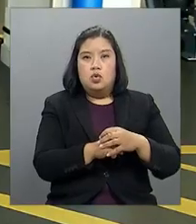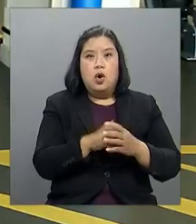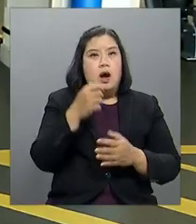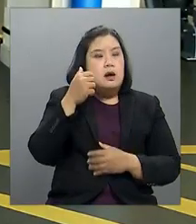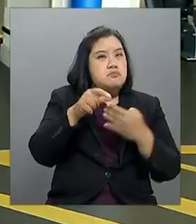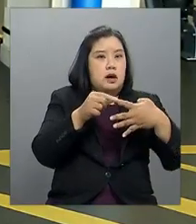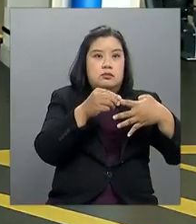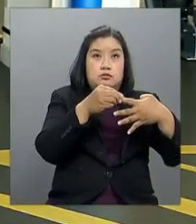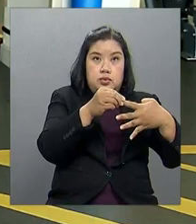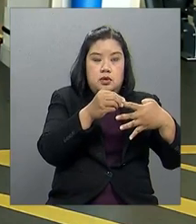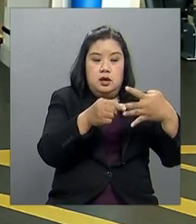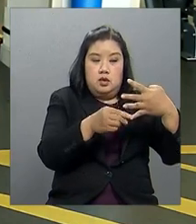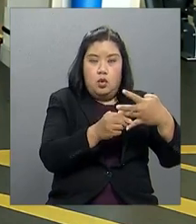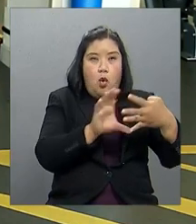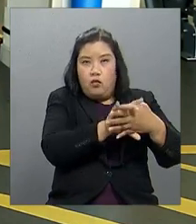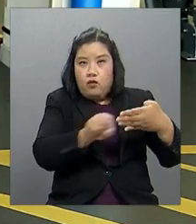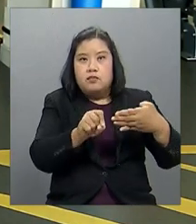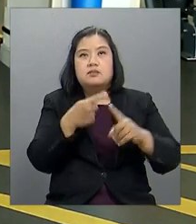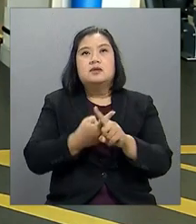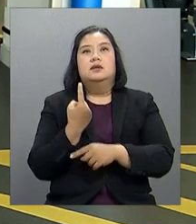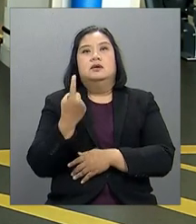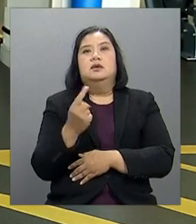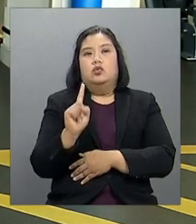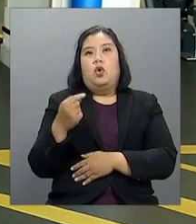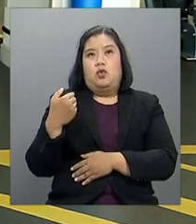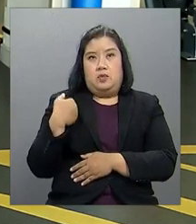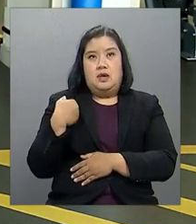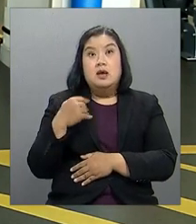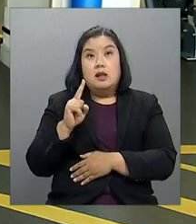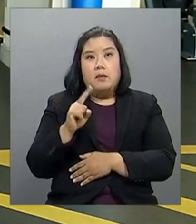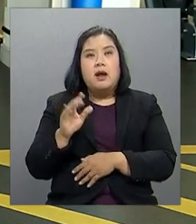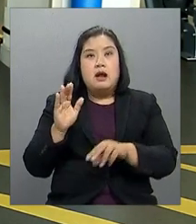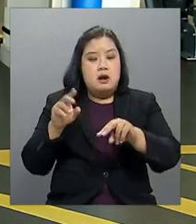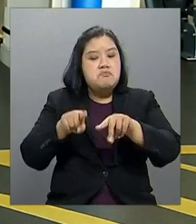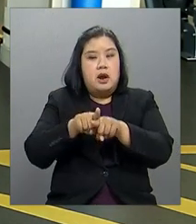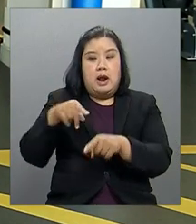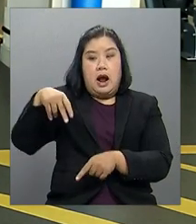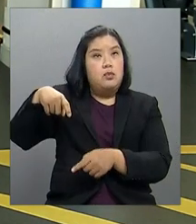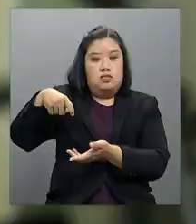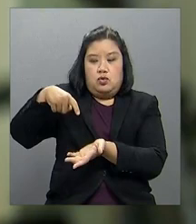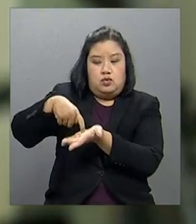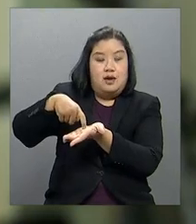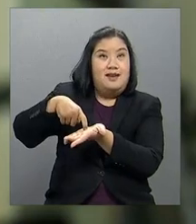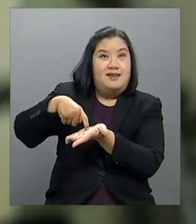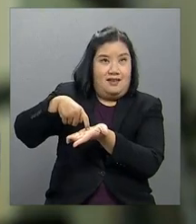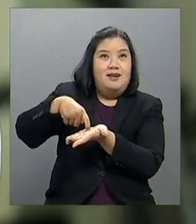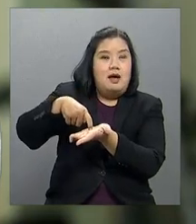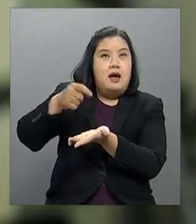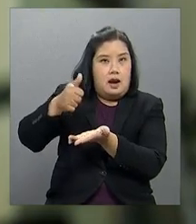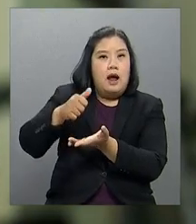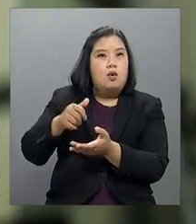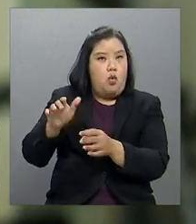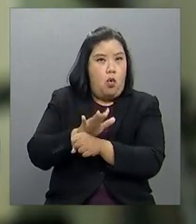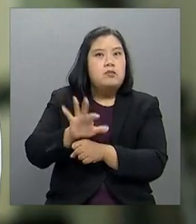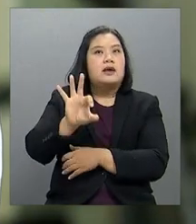เนี่ยเข่าควรจะงอได้90องศาพอสัปดาห์ที่4ถึงสัปดาห์ที่8ก็คือประมาณเดือนที่2นะคะเราคาดหวังว่